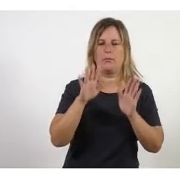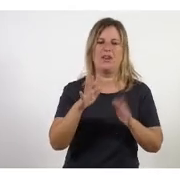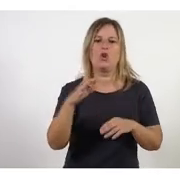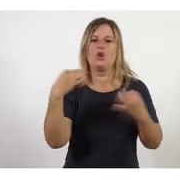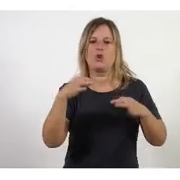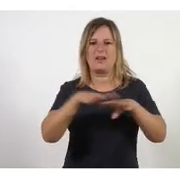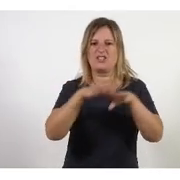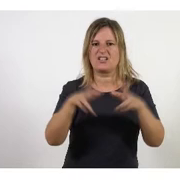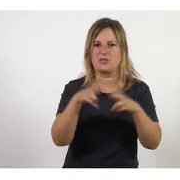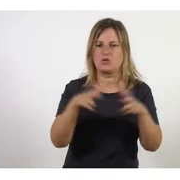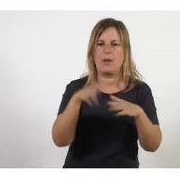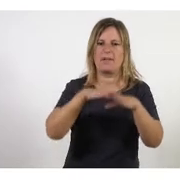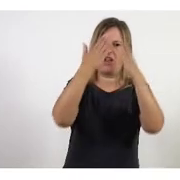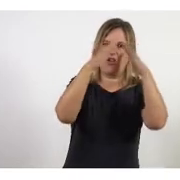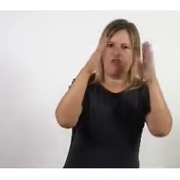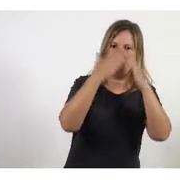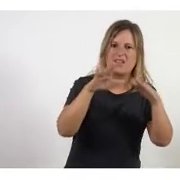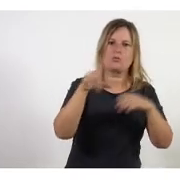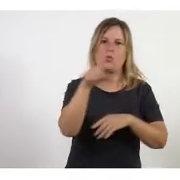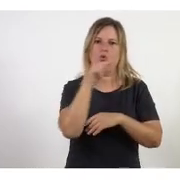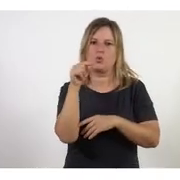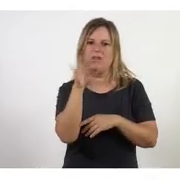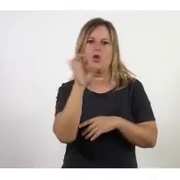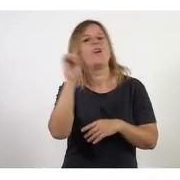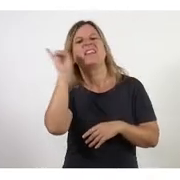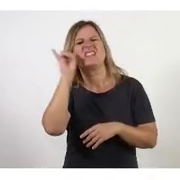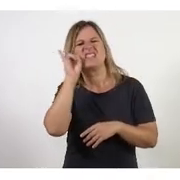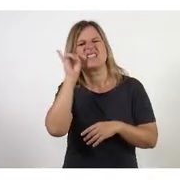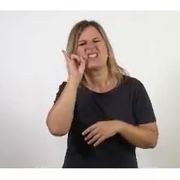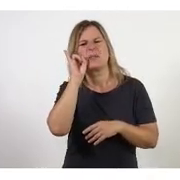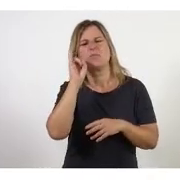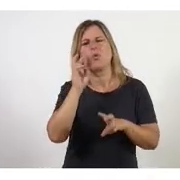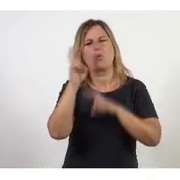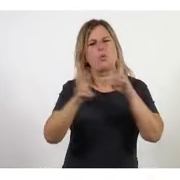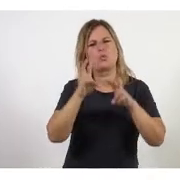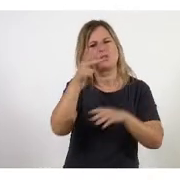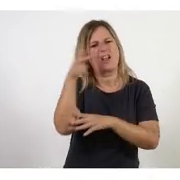immediates, Facebook, Twitter, Instagram, moveu-vos vora els 60 segons, el minut.